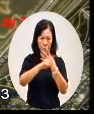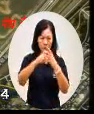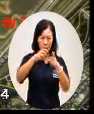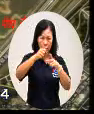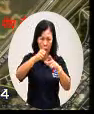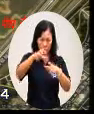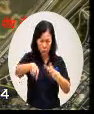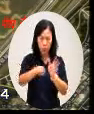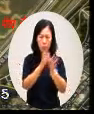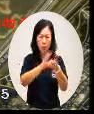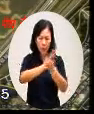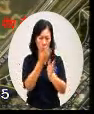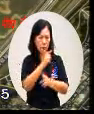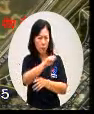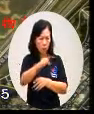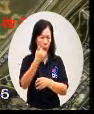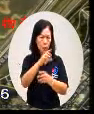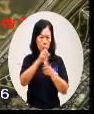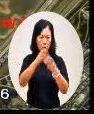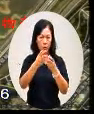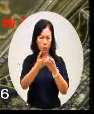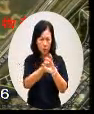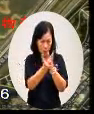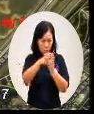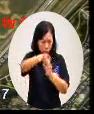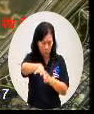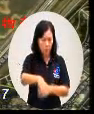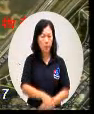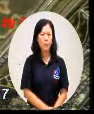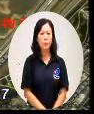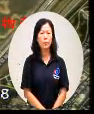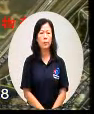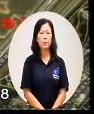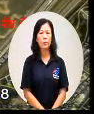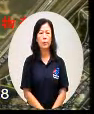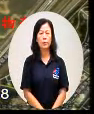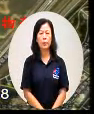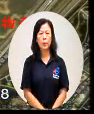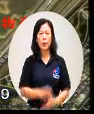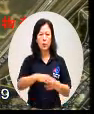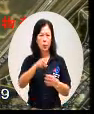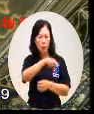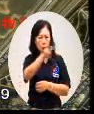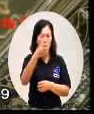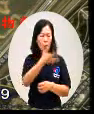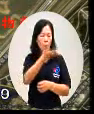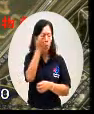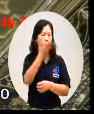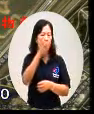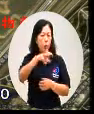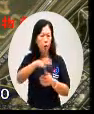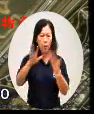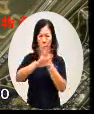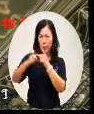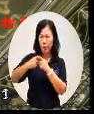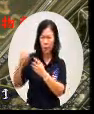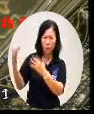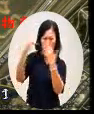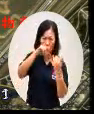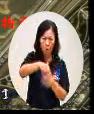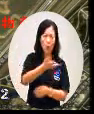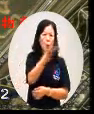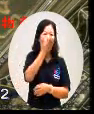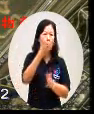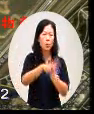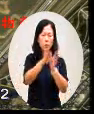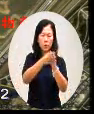产馆，精品物产馆。你如果来看旅游的，来旅观外地来观光旅客，